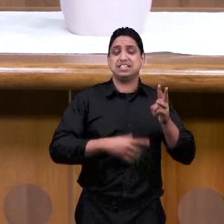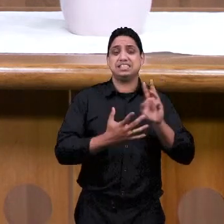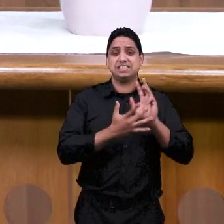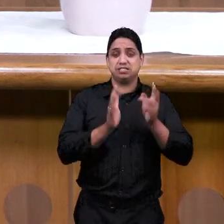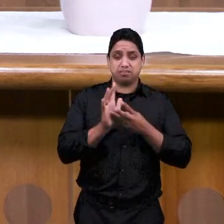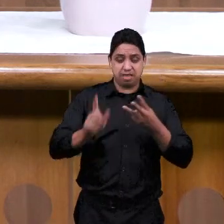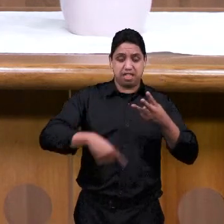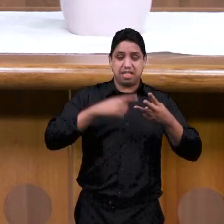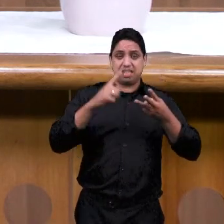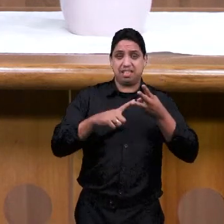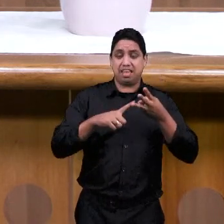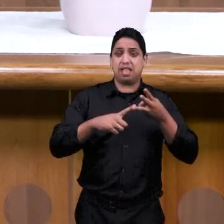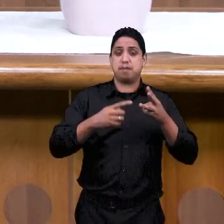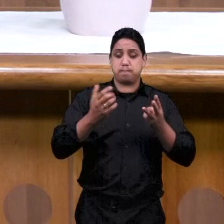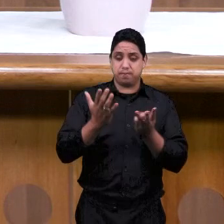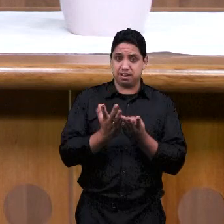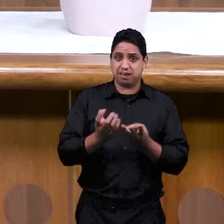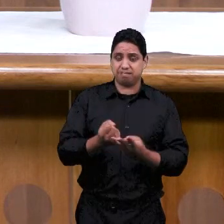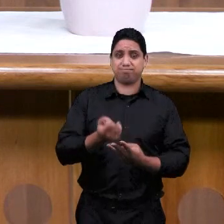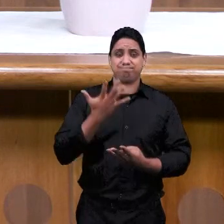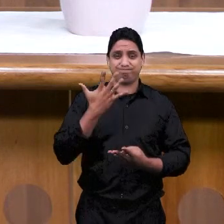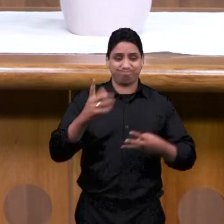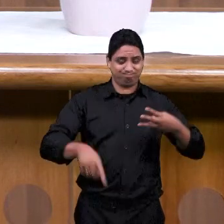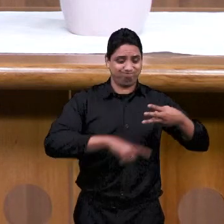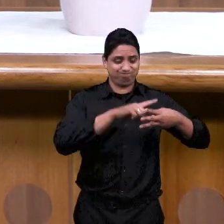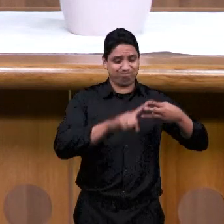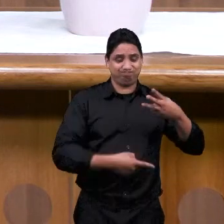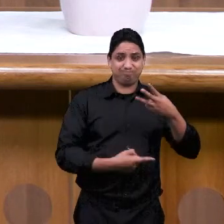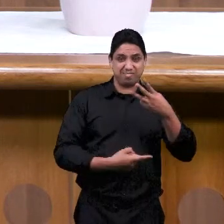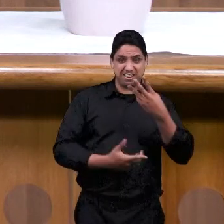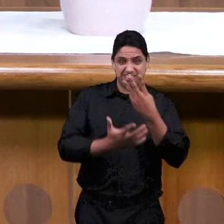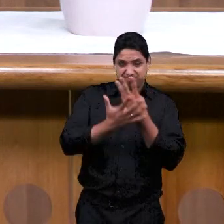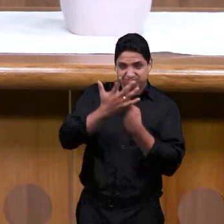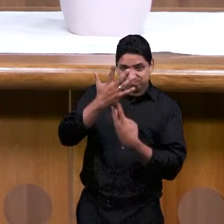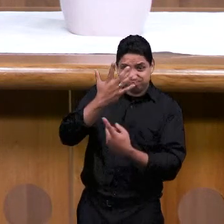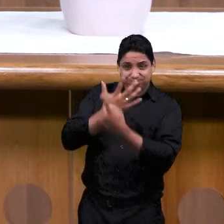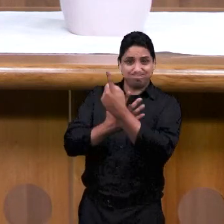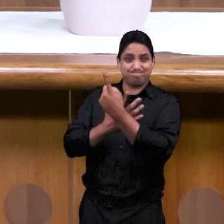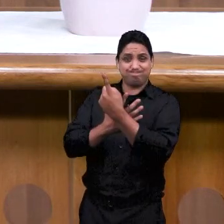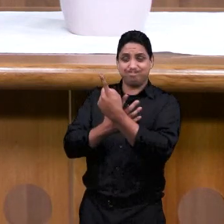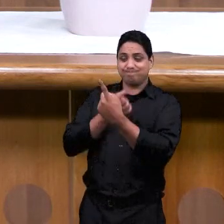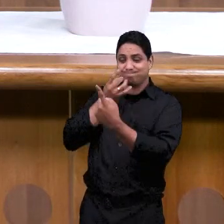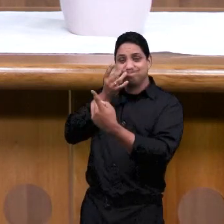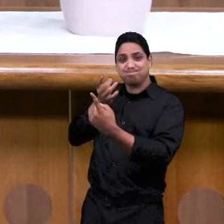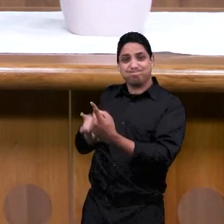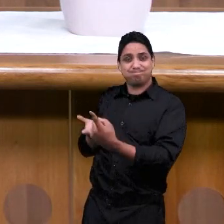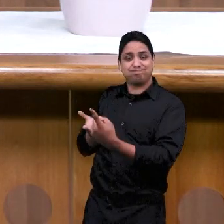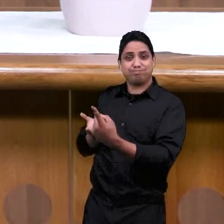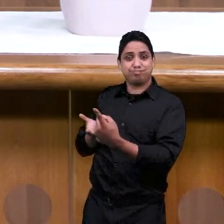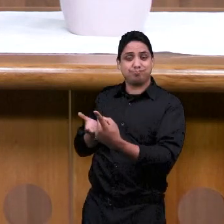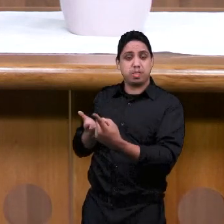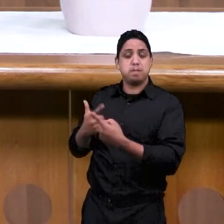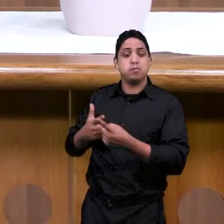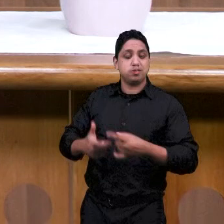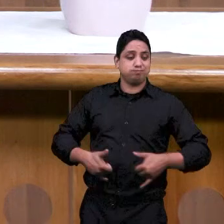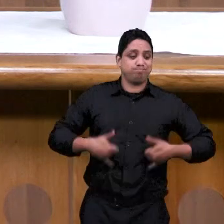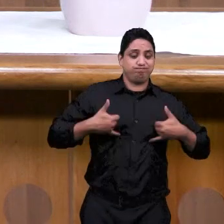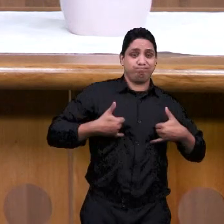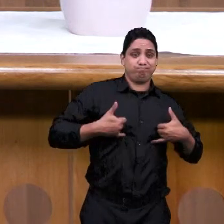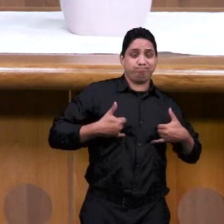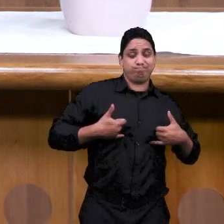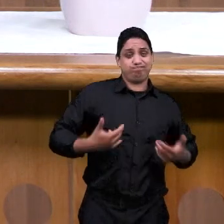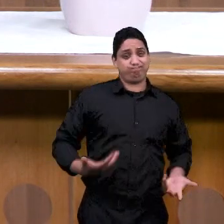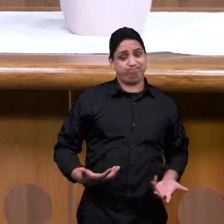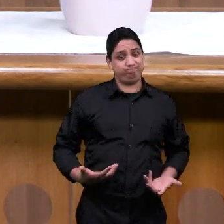bien évidemment, ils dispensent la Trinité. Parce qu'ils se sont riches pour soi-même et pas pour Dieu. Très bien placée la réponse, nos frères et